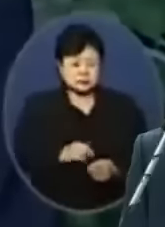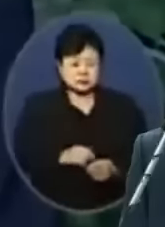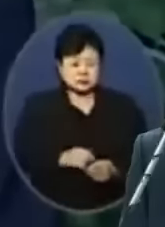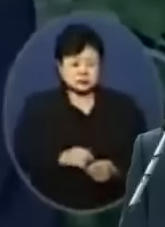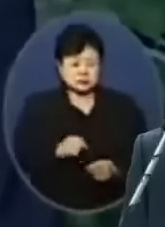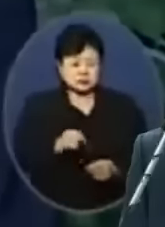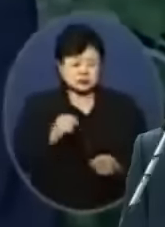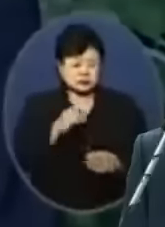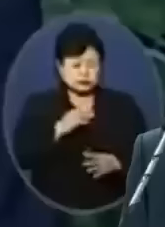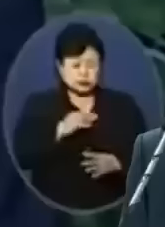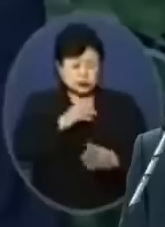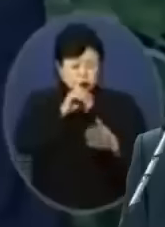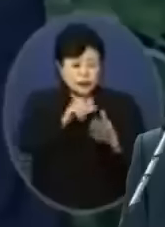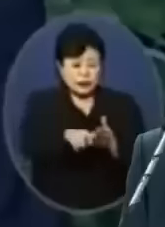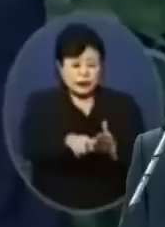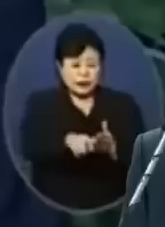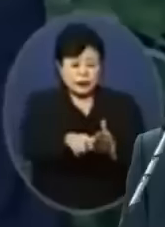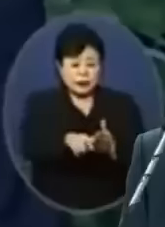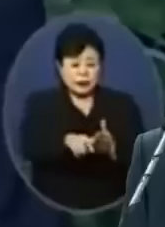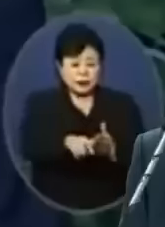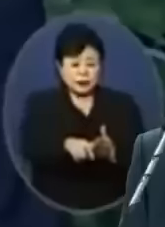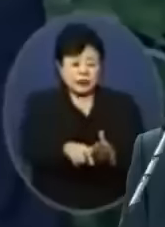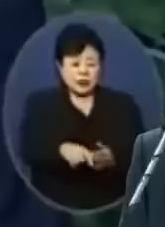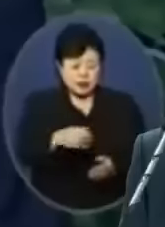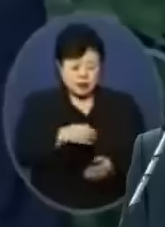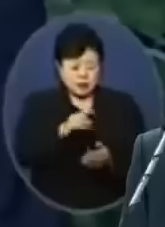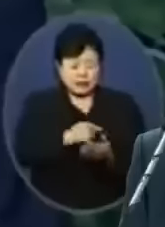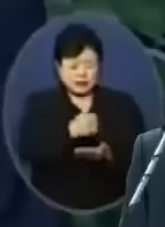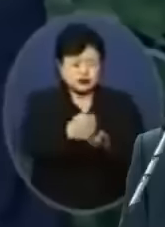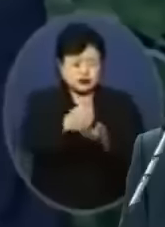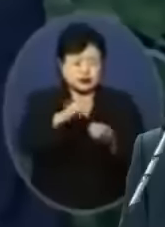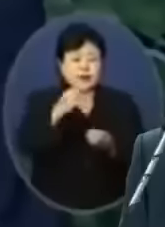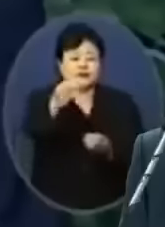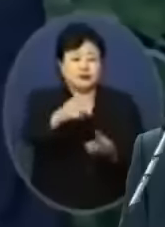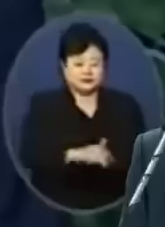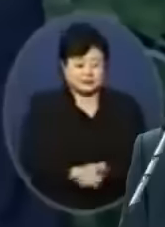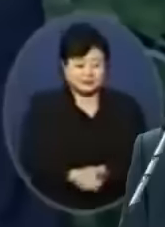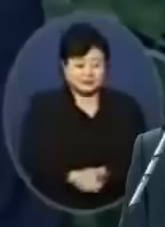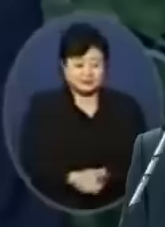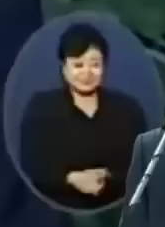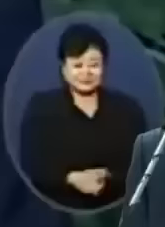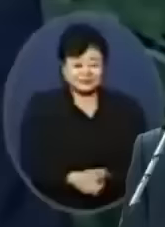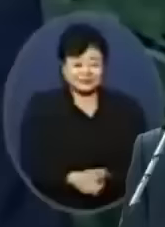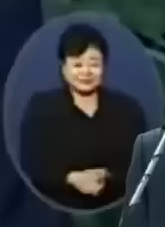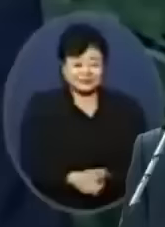같은 그런 때에 주님이 응답을 하시는 것입니다.